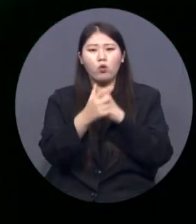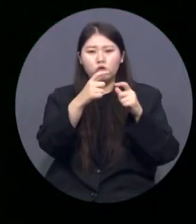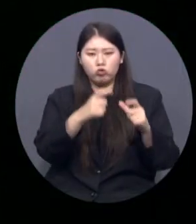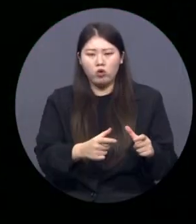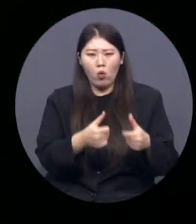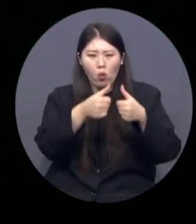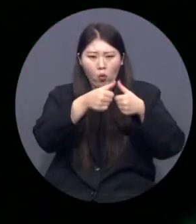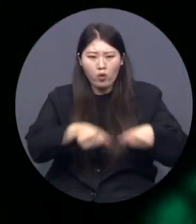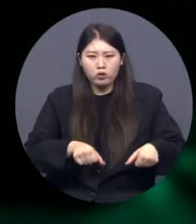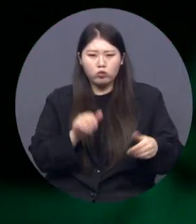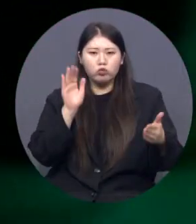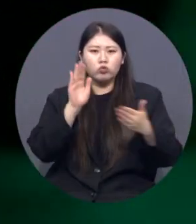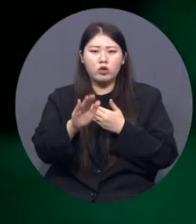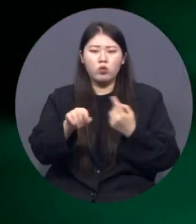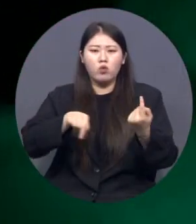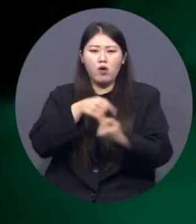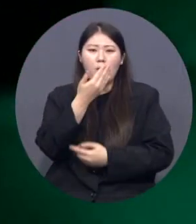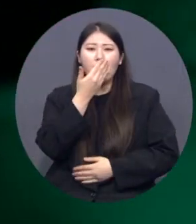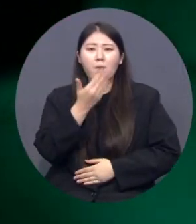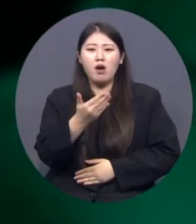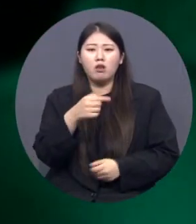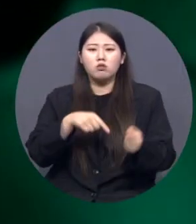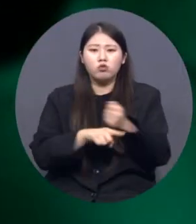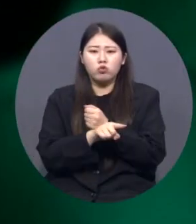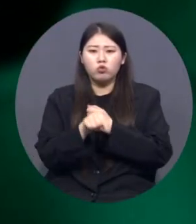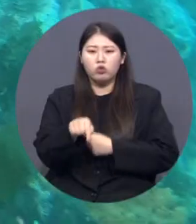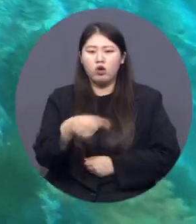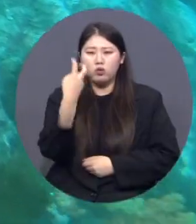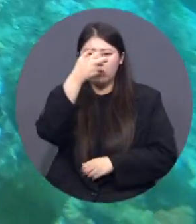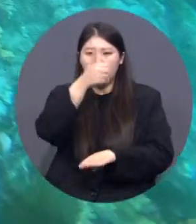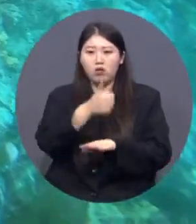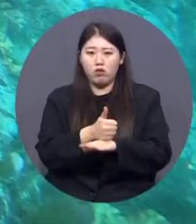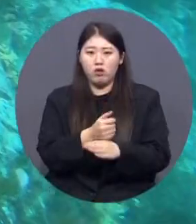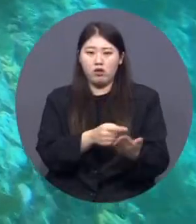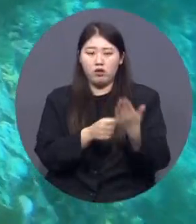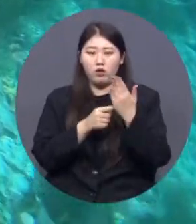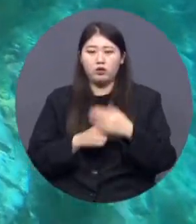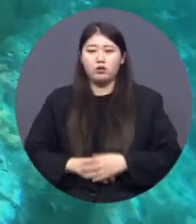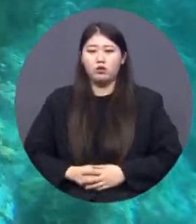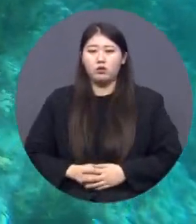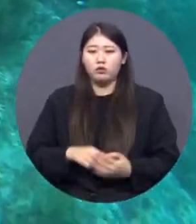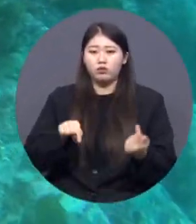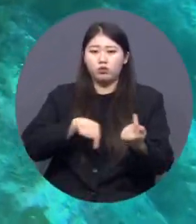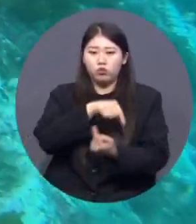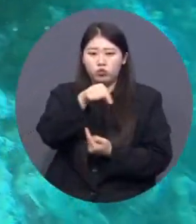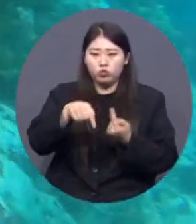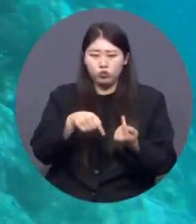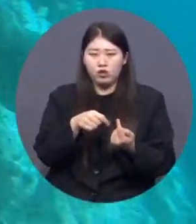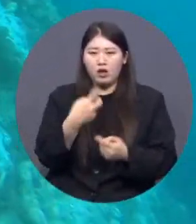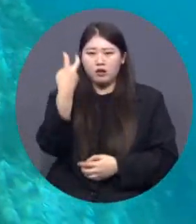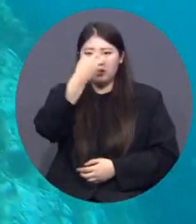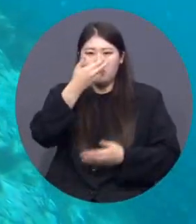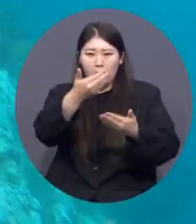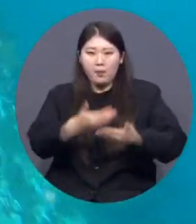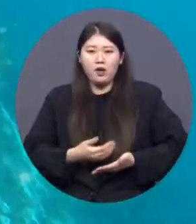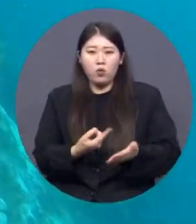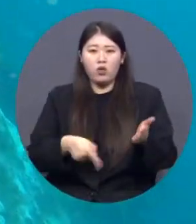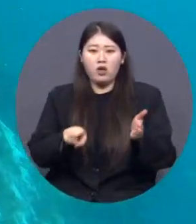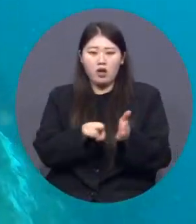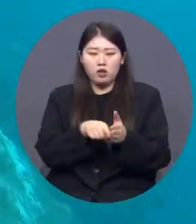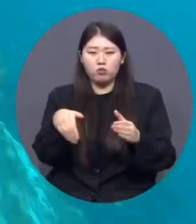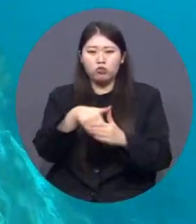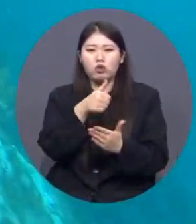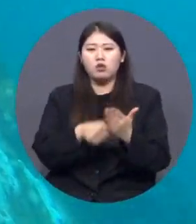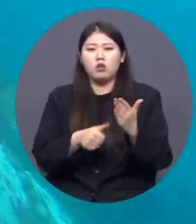영업을 할 수 있었던 이유가 해경 수사에서 밝혀졌습니다. 운항 연장 심의를 받기 위해 문화재위원회에